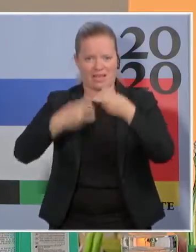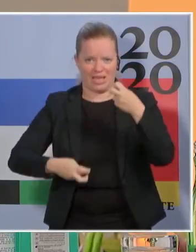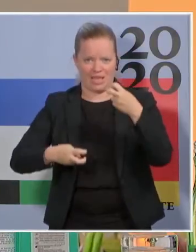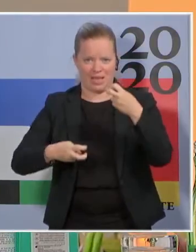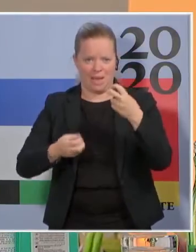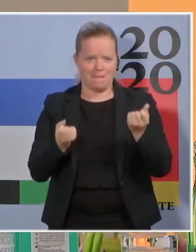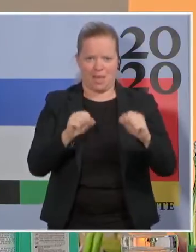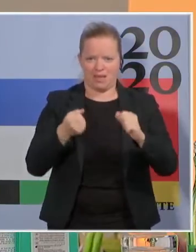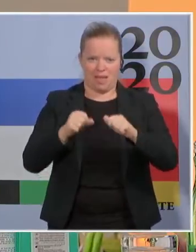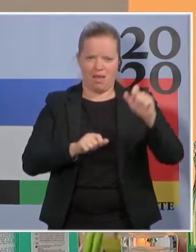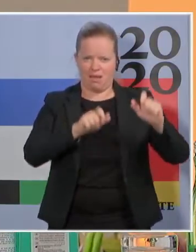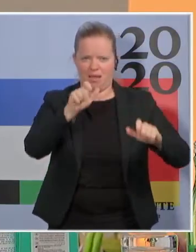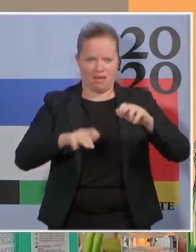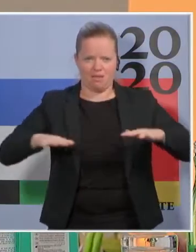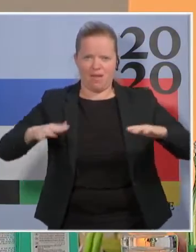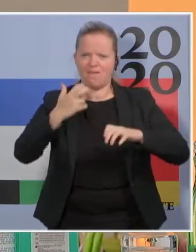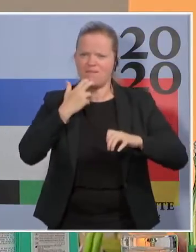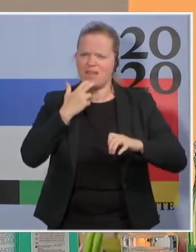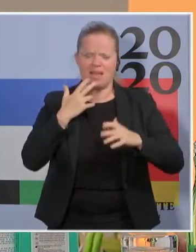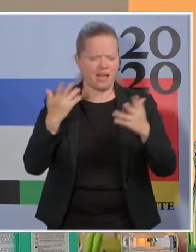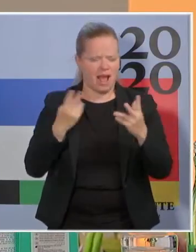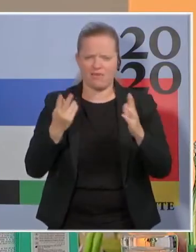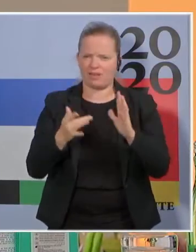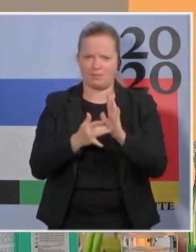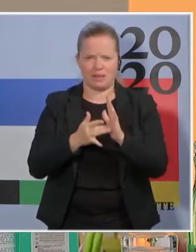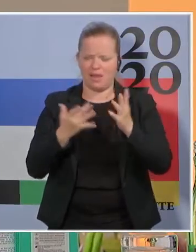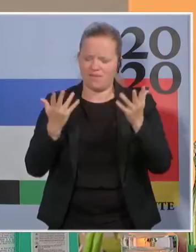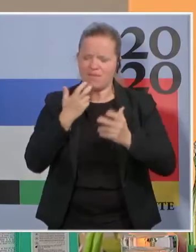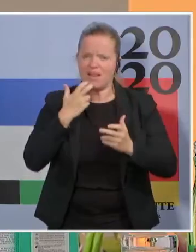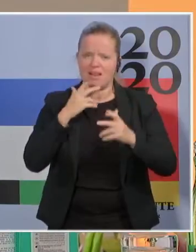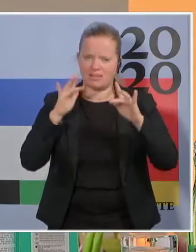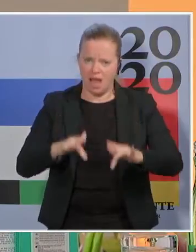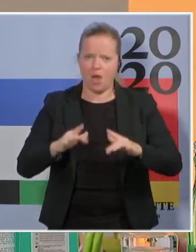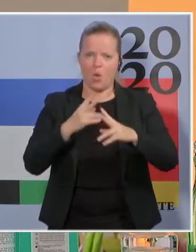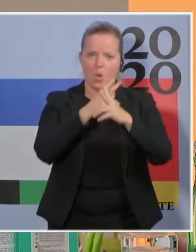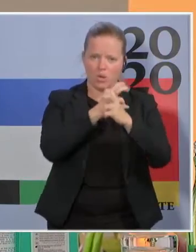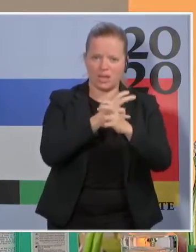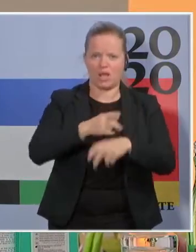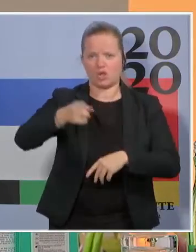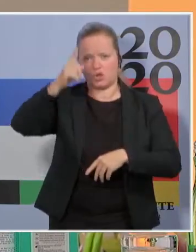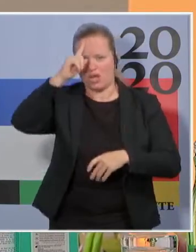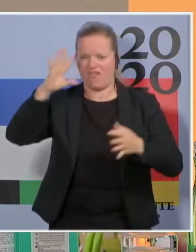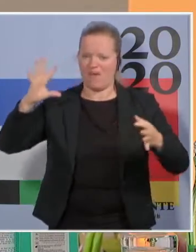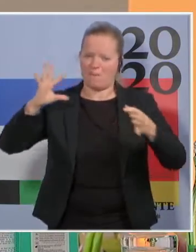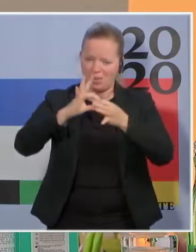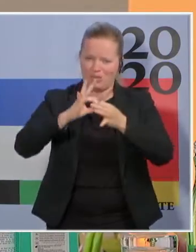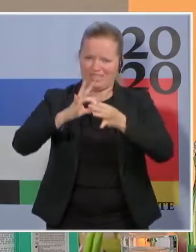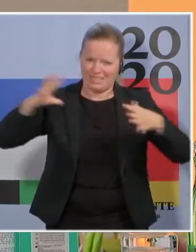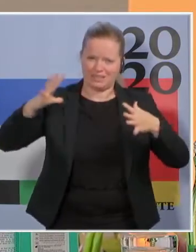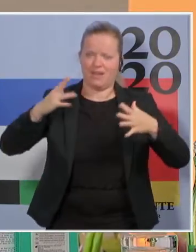allen Mitteln eine rechtliche Verbindung zwischen Österreich und dem Deutschen Reich